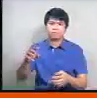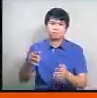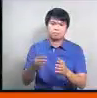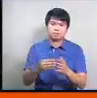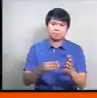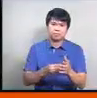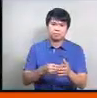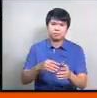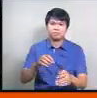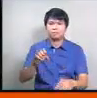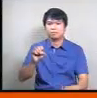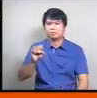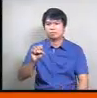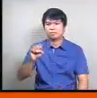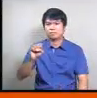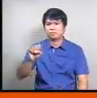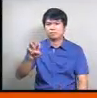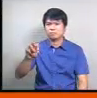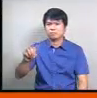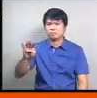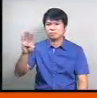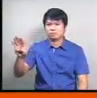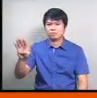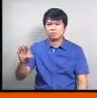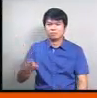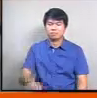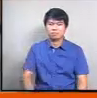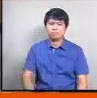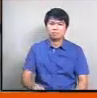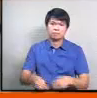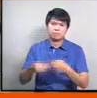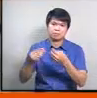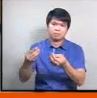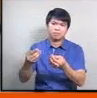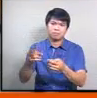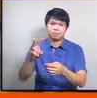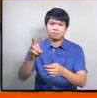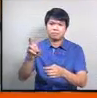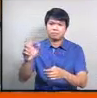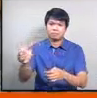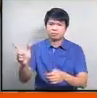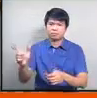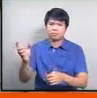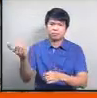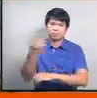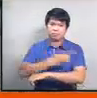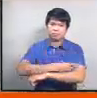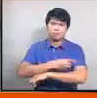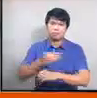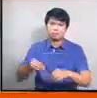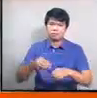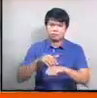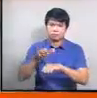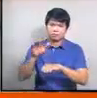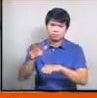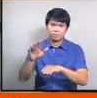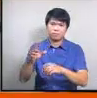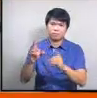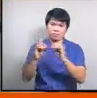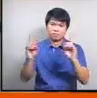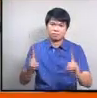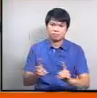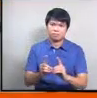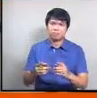sa requirement ng Department of Transportation. Bibigyan ng kumpanya ng 20 araw para makapagsumite ng mga dokumento bago ibigay rito